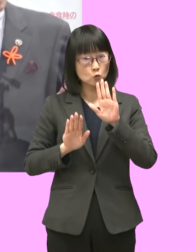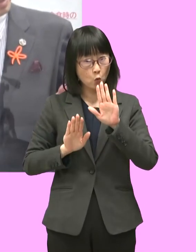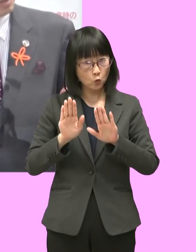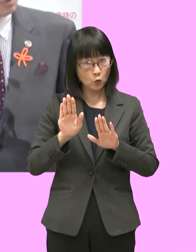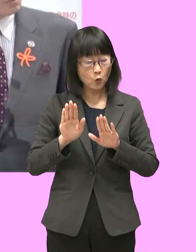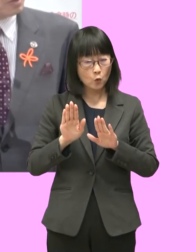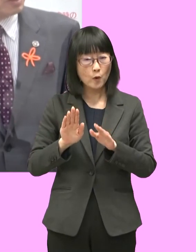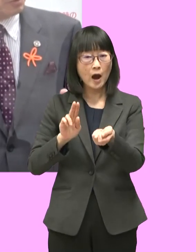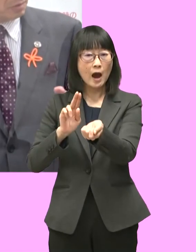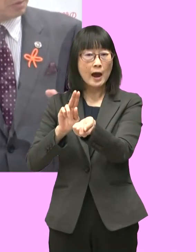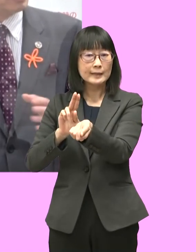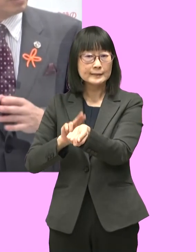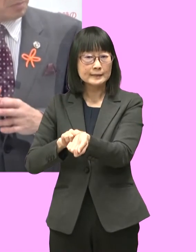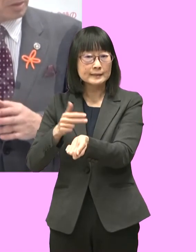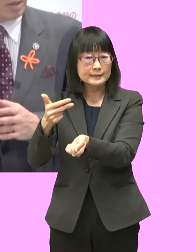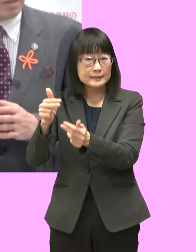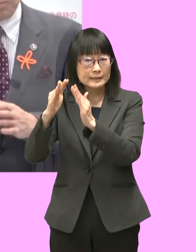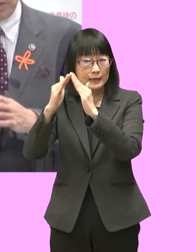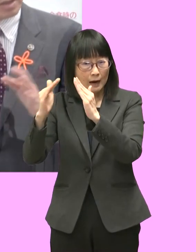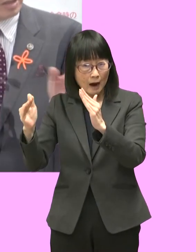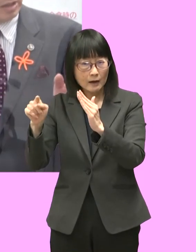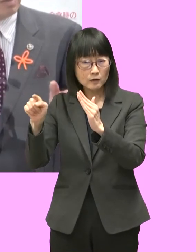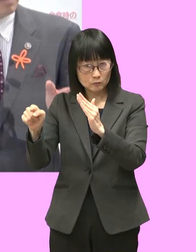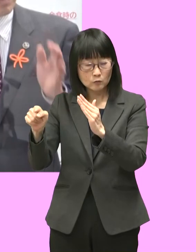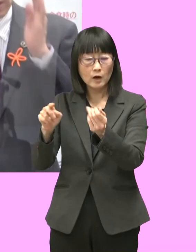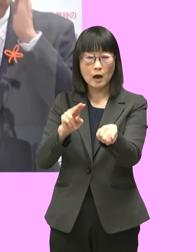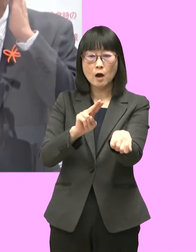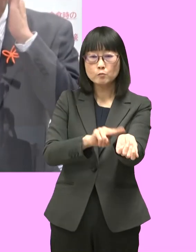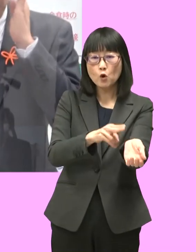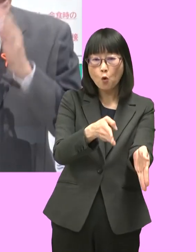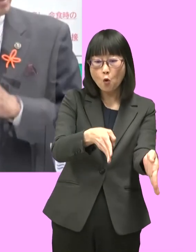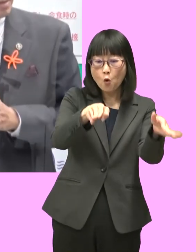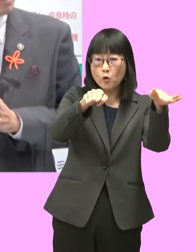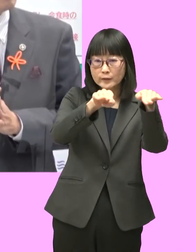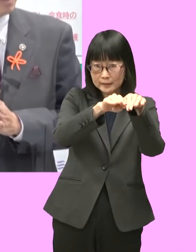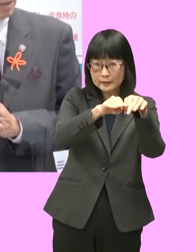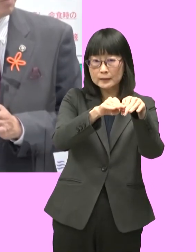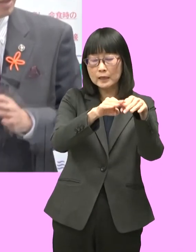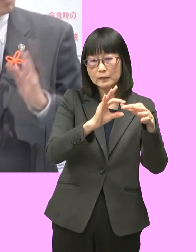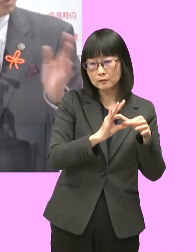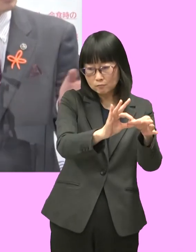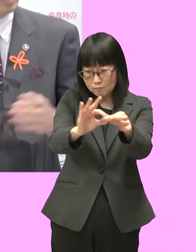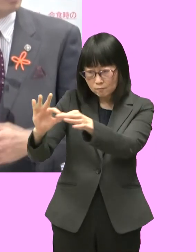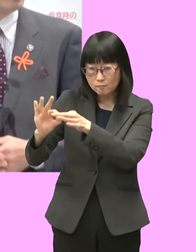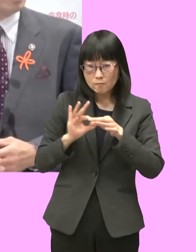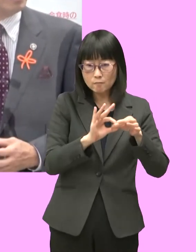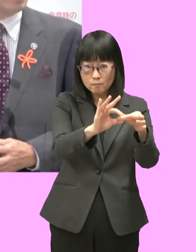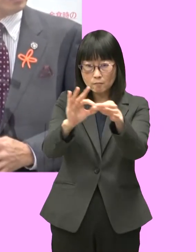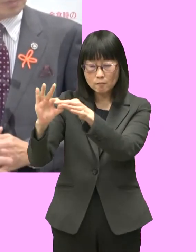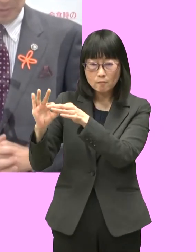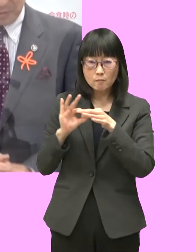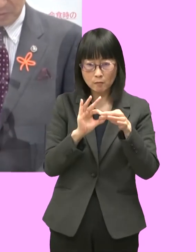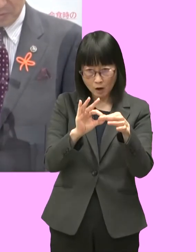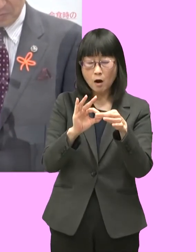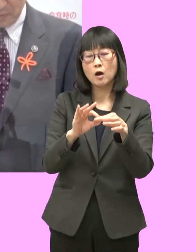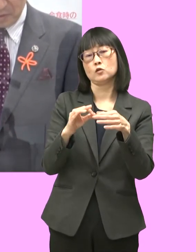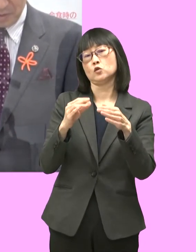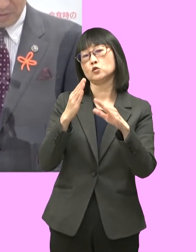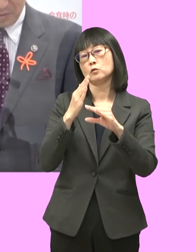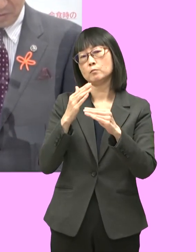医師会など医療機関といろいろ調整やってまして、まあ、かなり合意形成進んでるんですが、まだもう少し